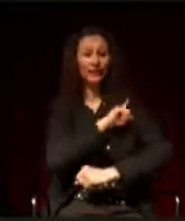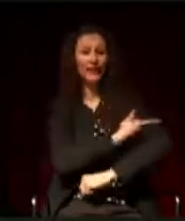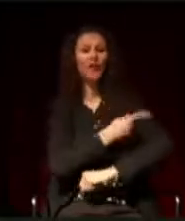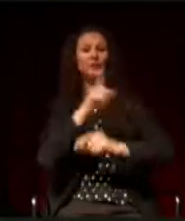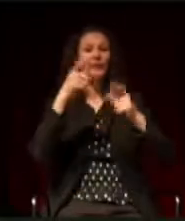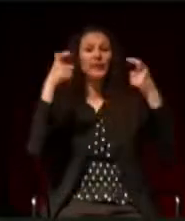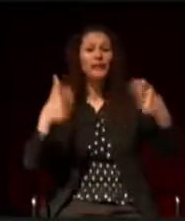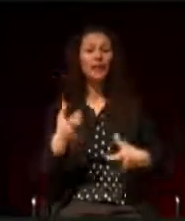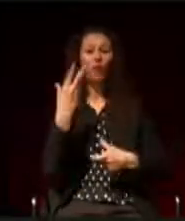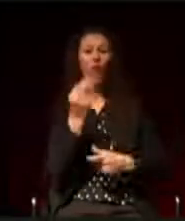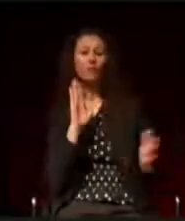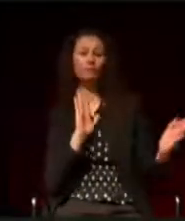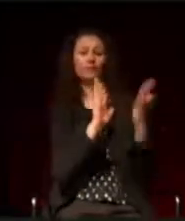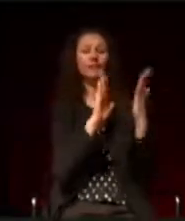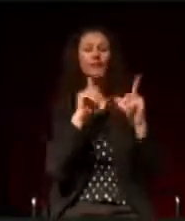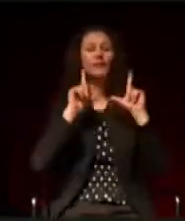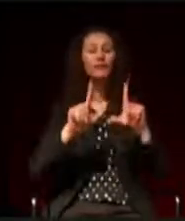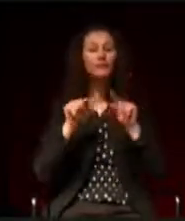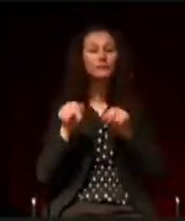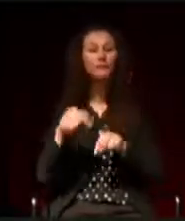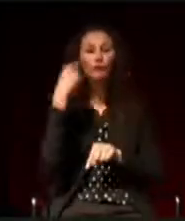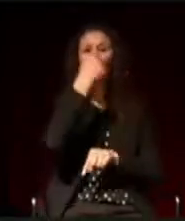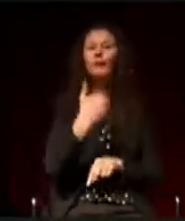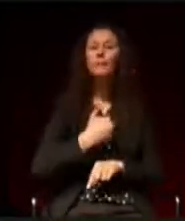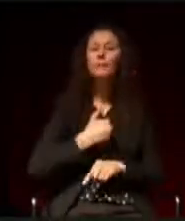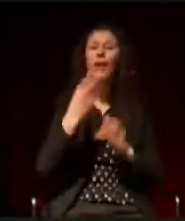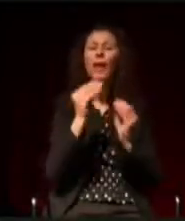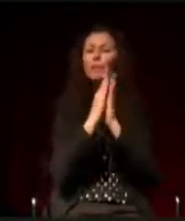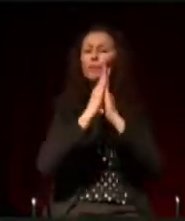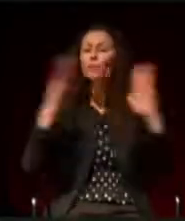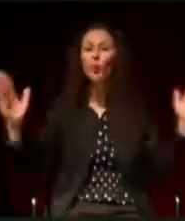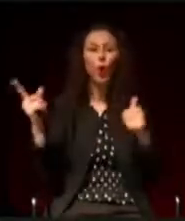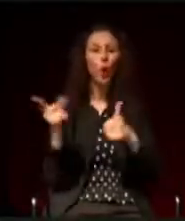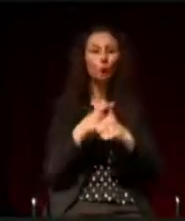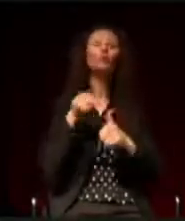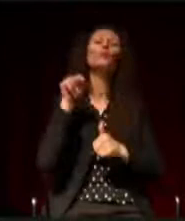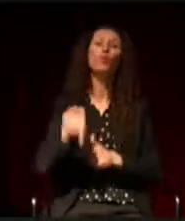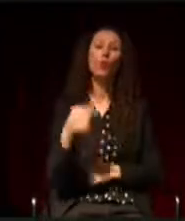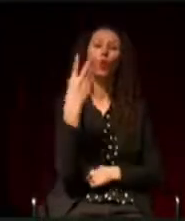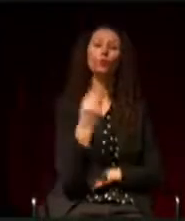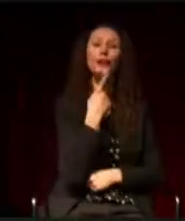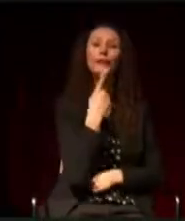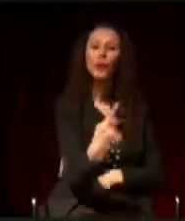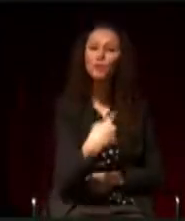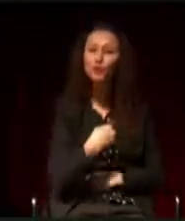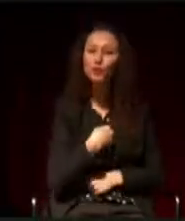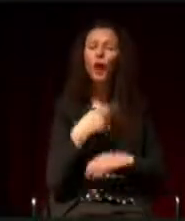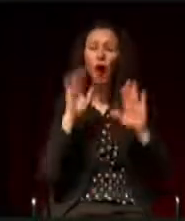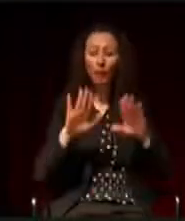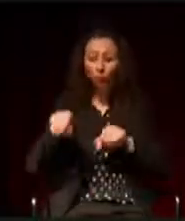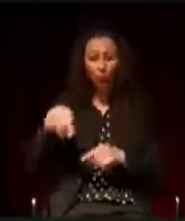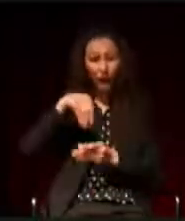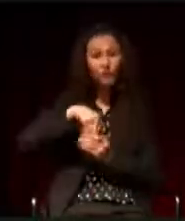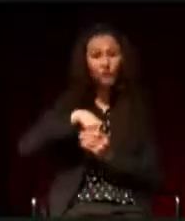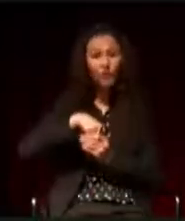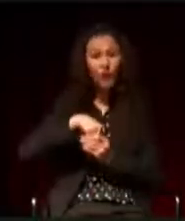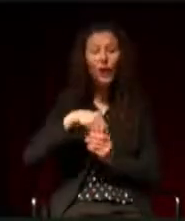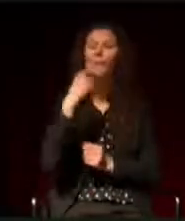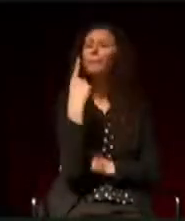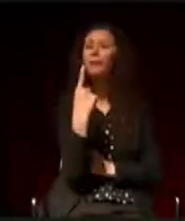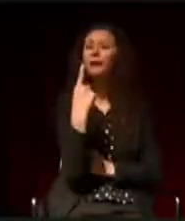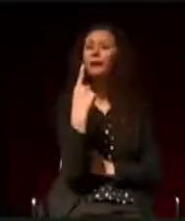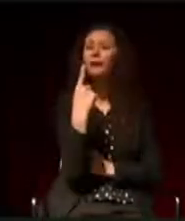kent yaratabilmektir. Dolayısıyla da bizim en büyük önceliğimiz bu olacak demiştik. Ama bunun için de